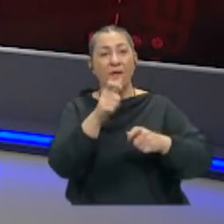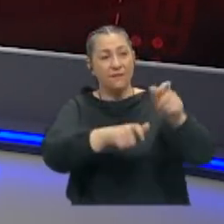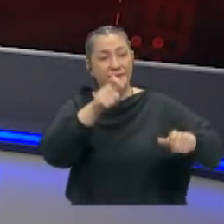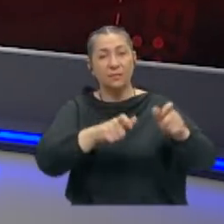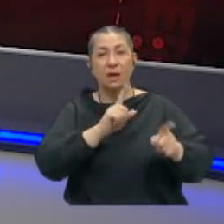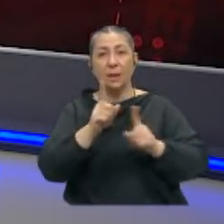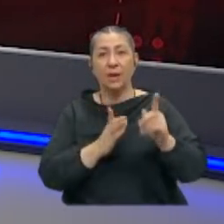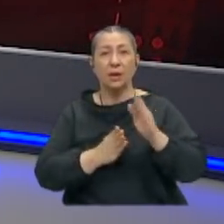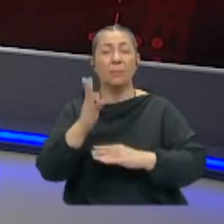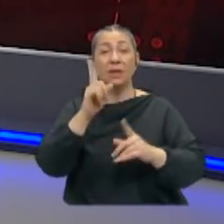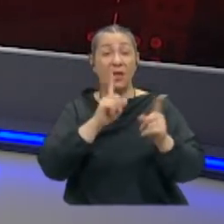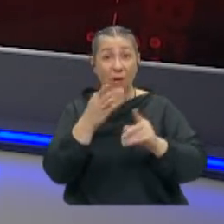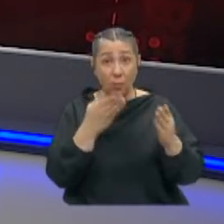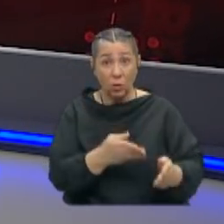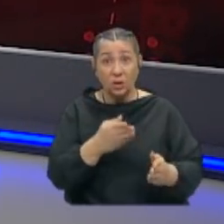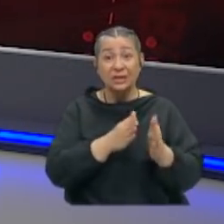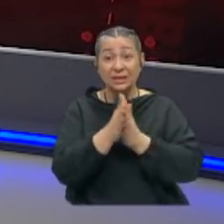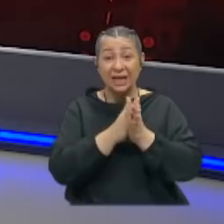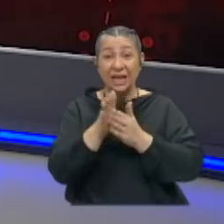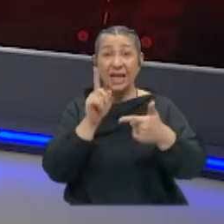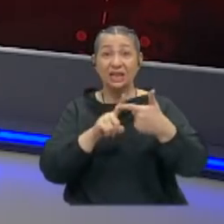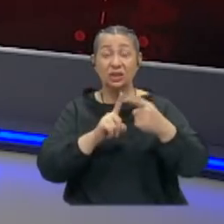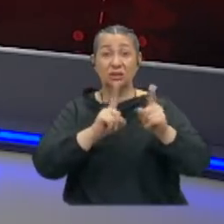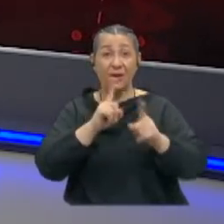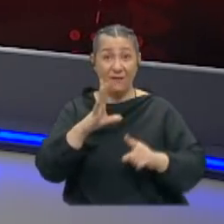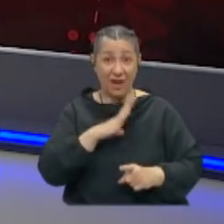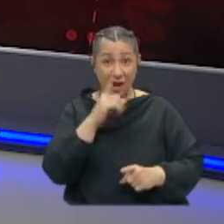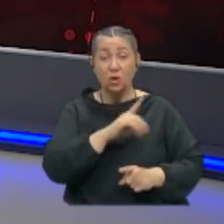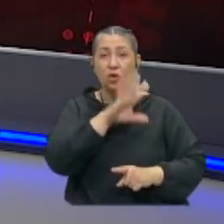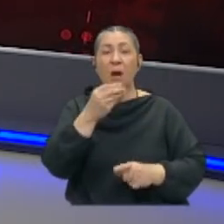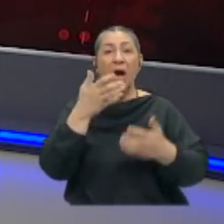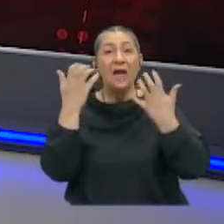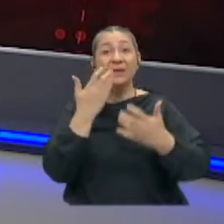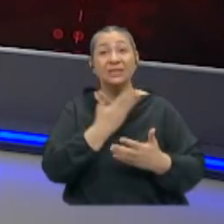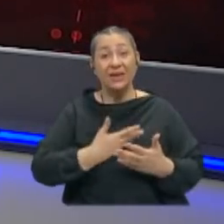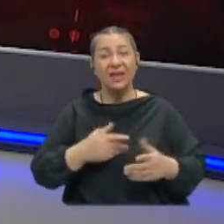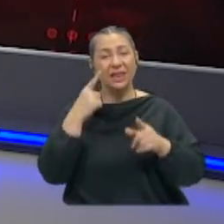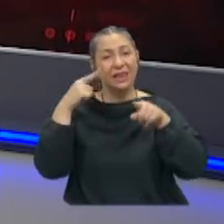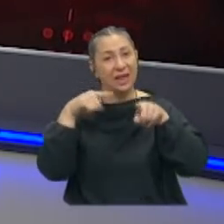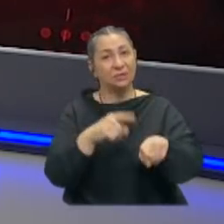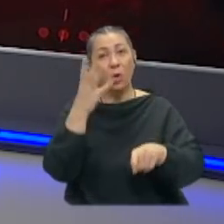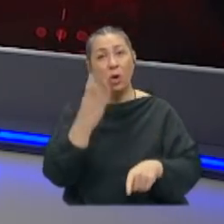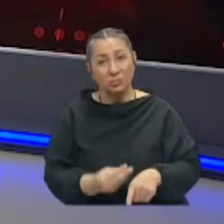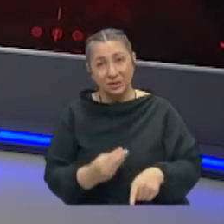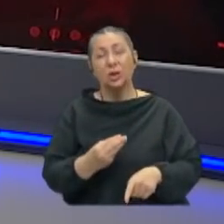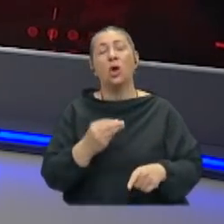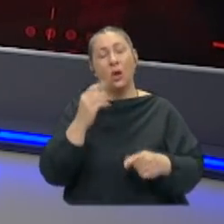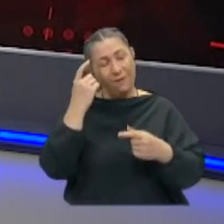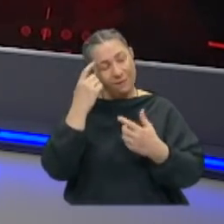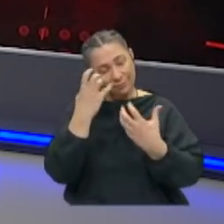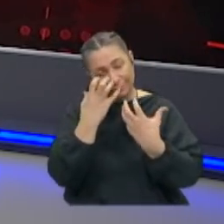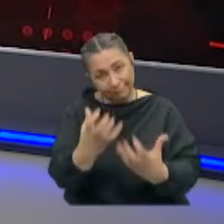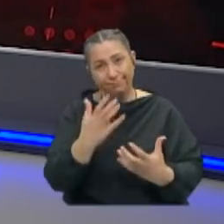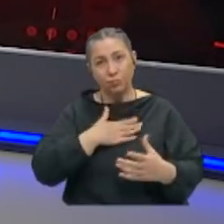görevlilerin yargılandığı bir dava bu. Salı günü ikinci duruşması yapılacak. Tüm hayvanseverlerin takipçisi olmasını öneririm